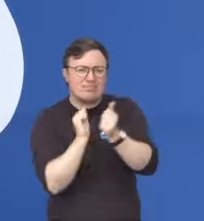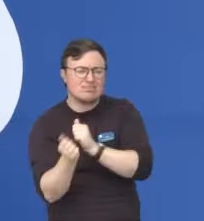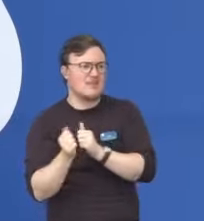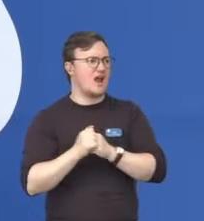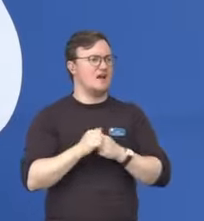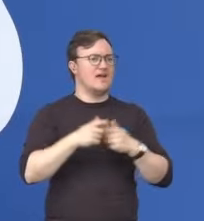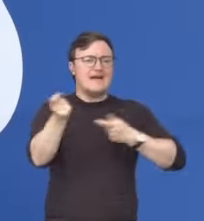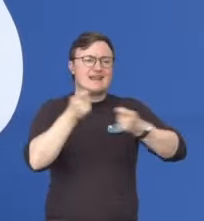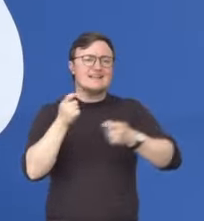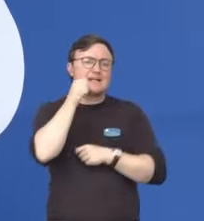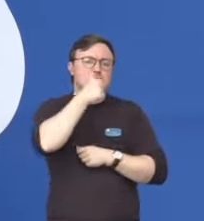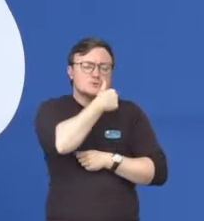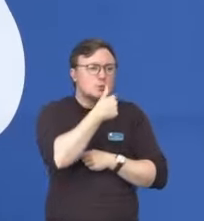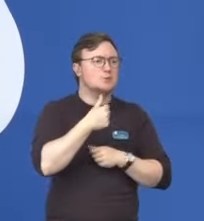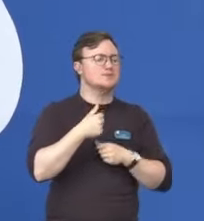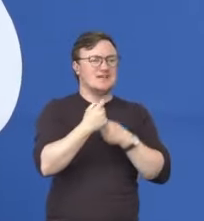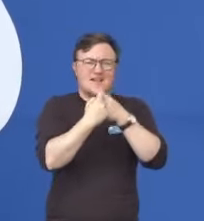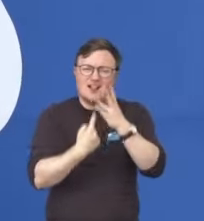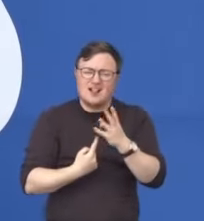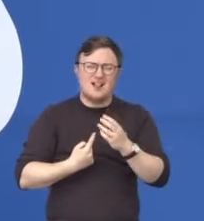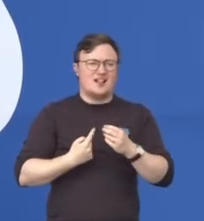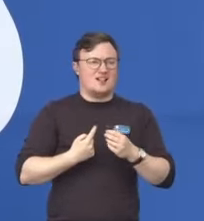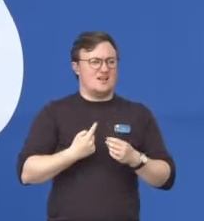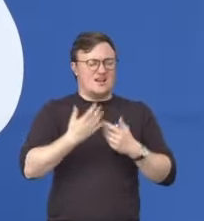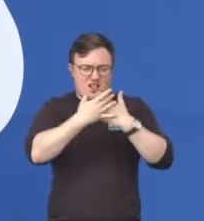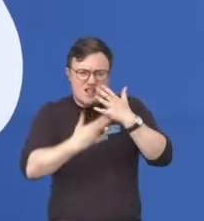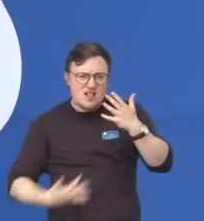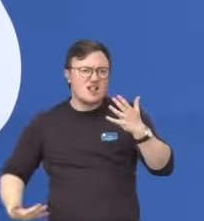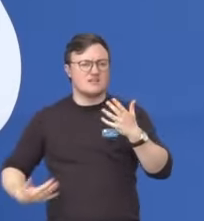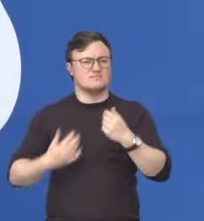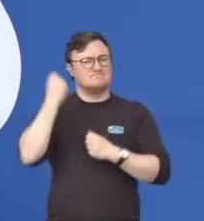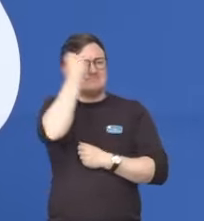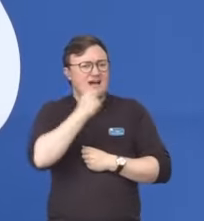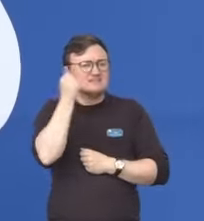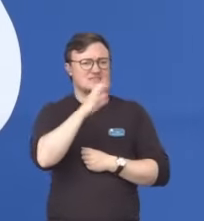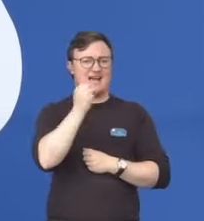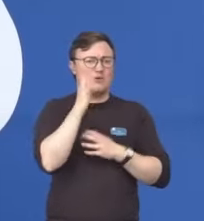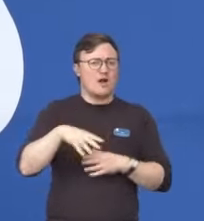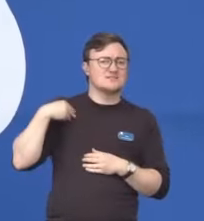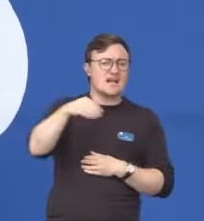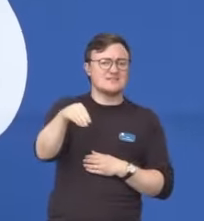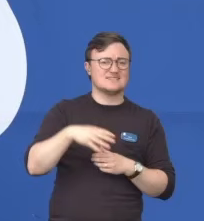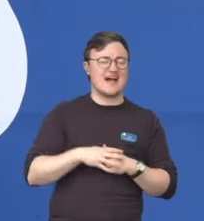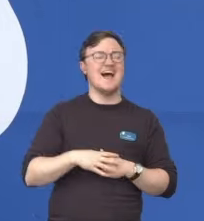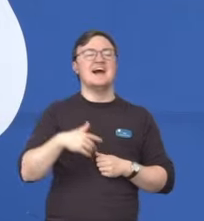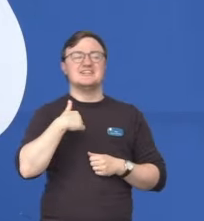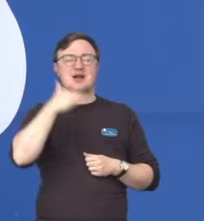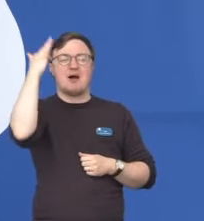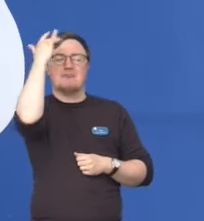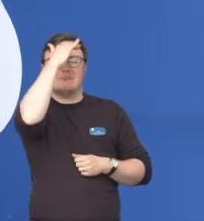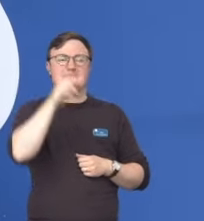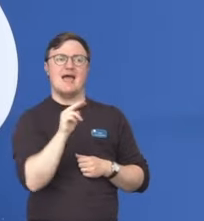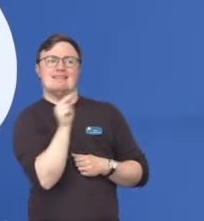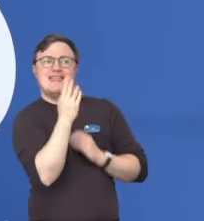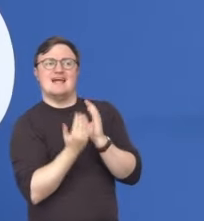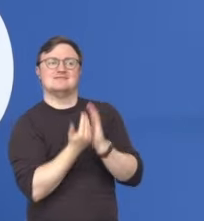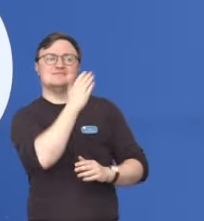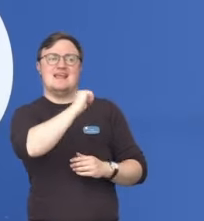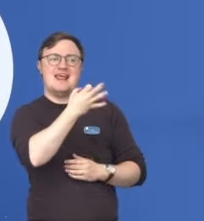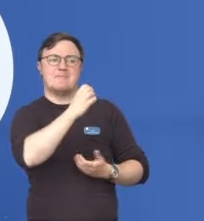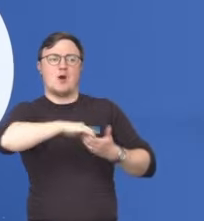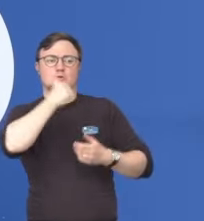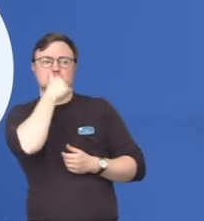snus. Det finns liksom en oändlig lista med saker som man lägger tid och pengar på. Jag undrade när EPA och snus skulle komma upp. Det är inte